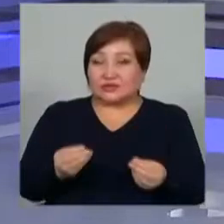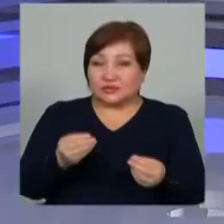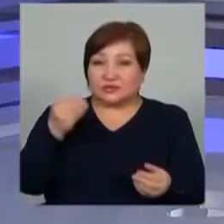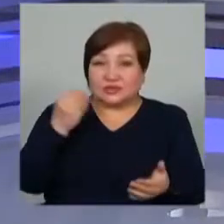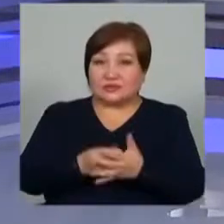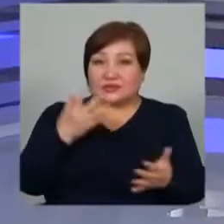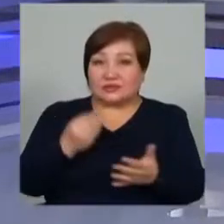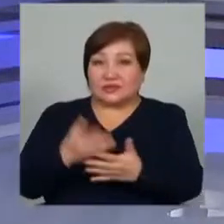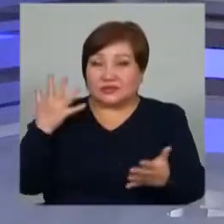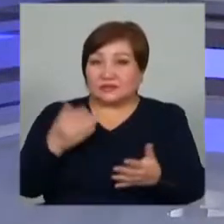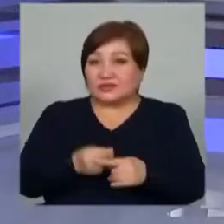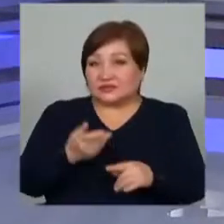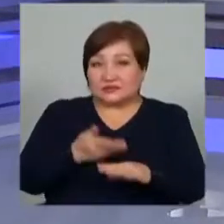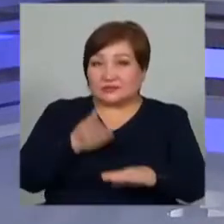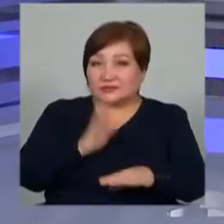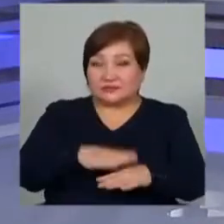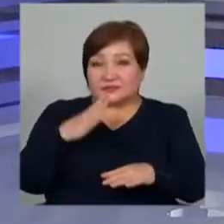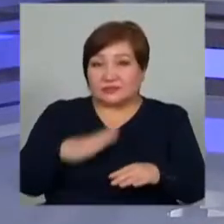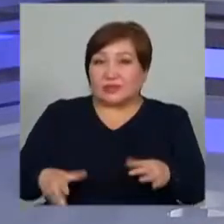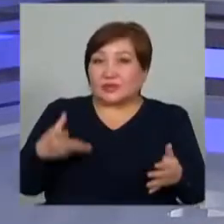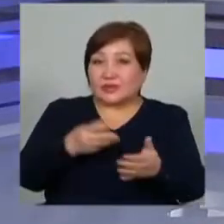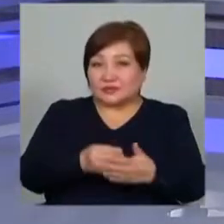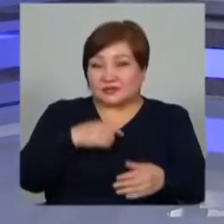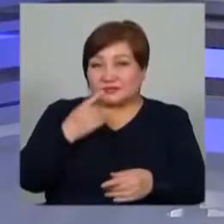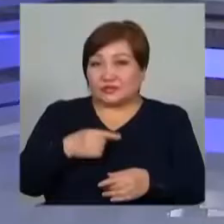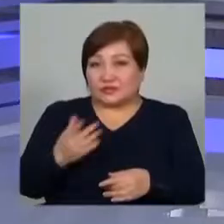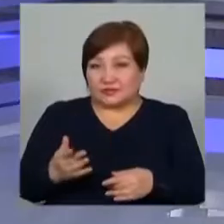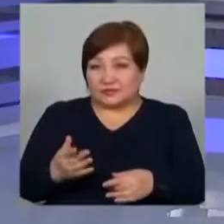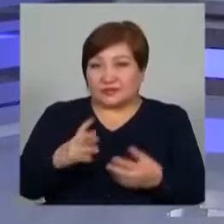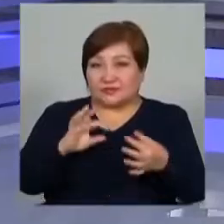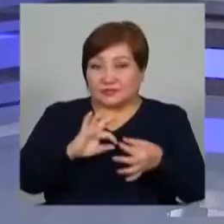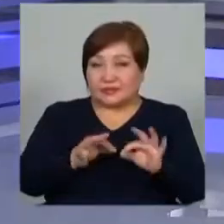соқты деп отыр. Мәселенің мән-жайын Әлбек Шынтебір анықтап көрді.